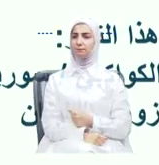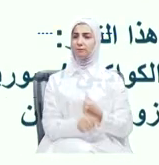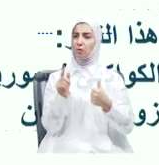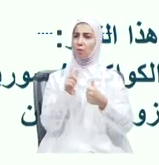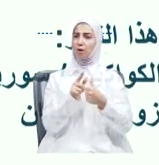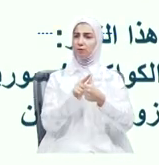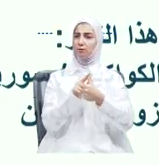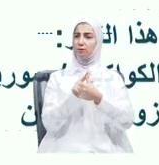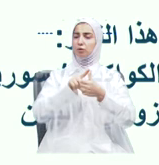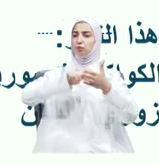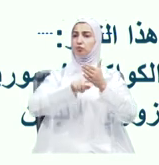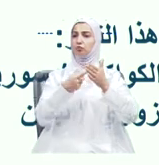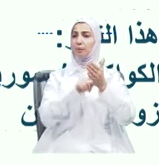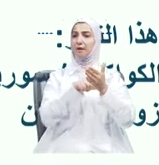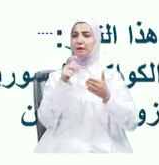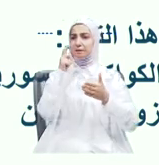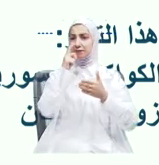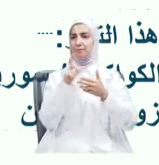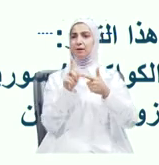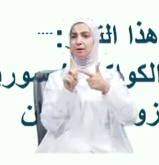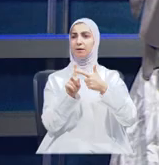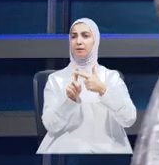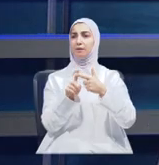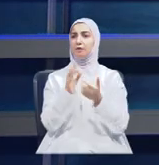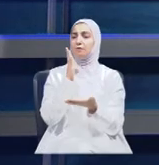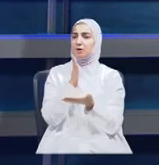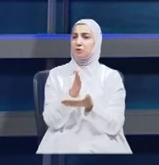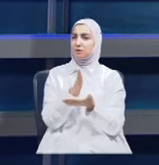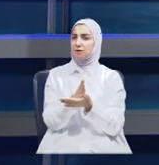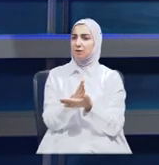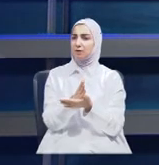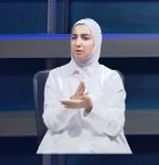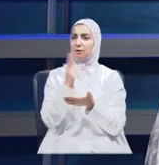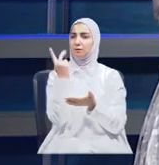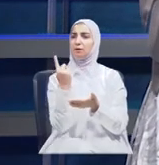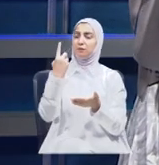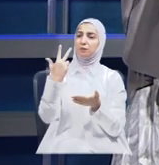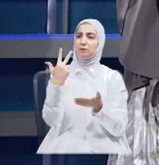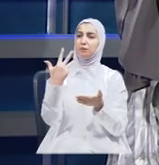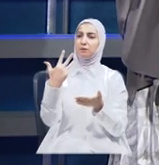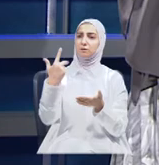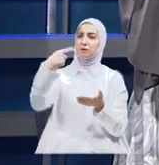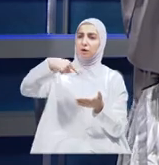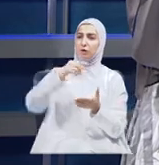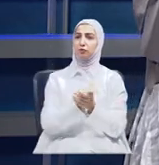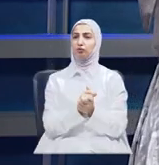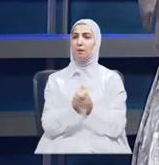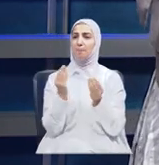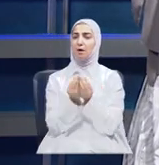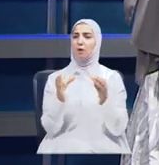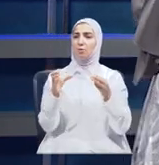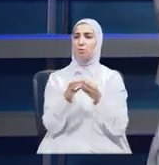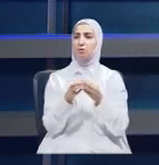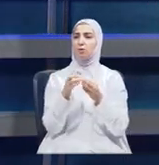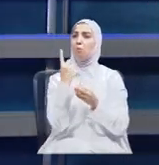تيار الجامعة الإسلامية ظهر في النصف الثاني من القرن التاسع عشر يدعو المسلمين إلى الوحدة من